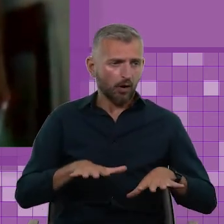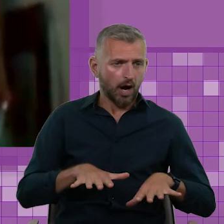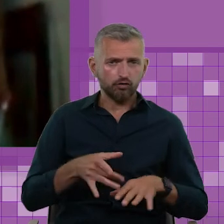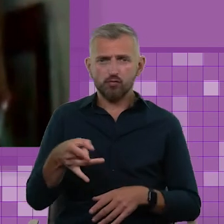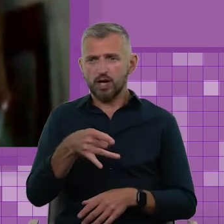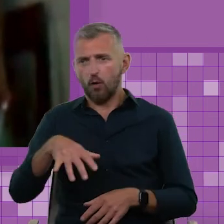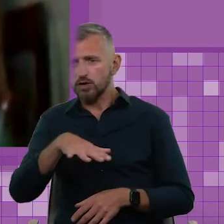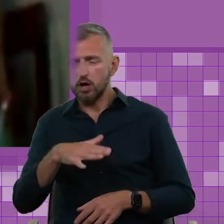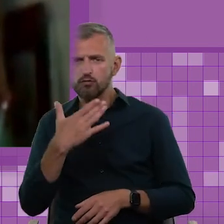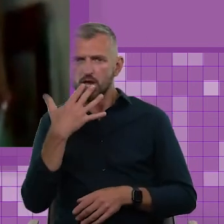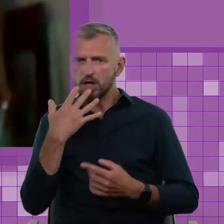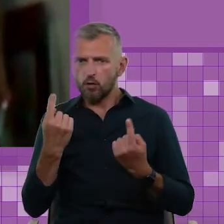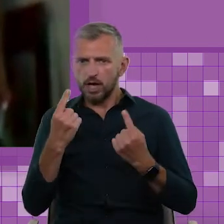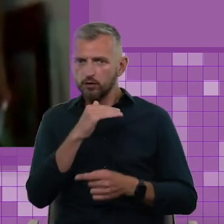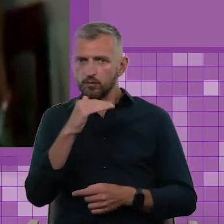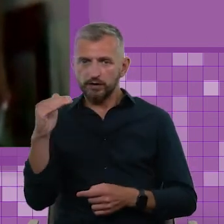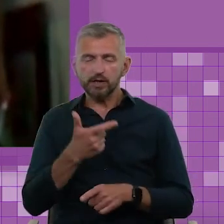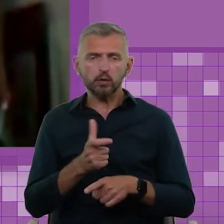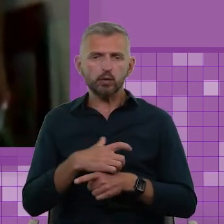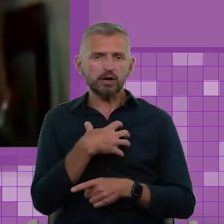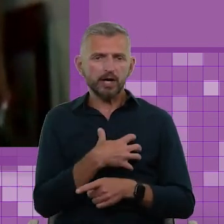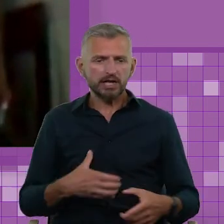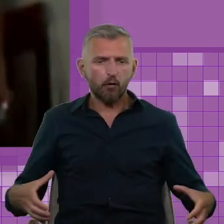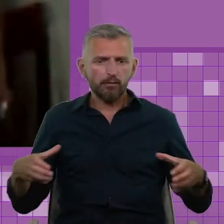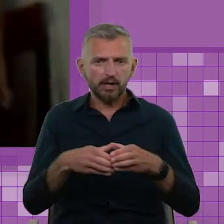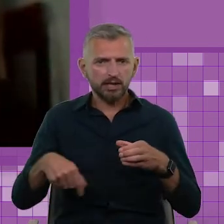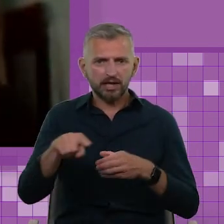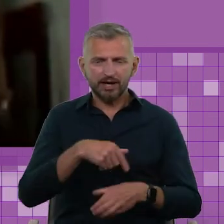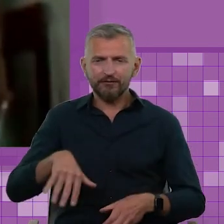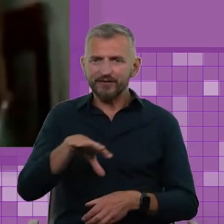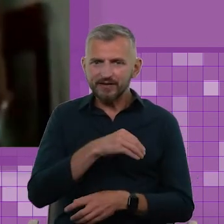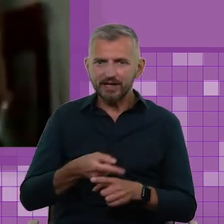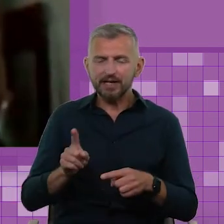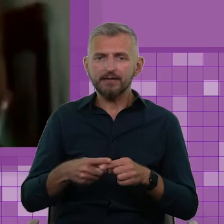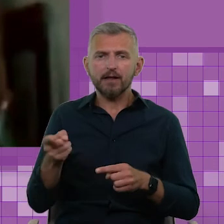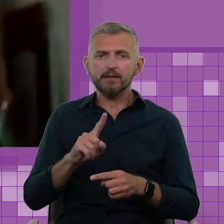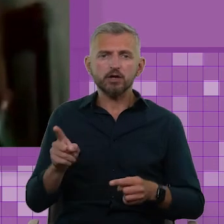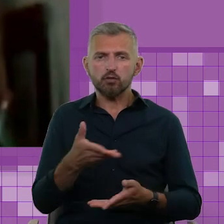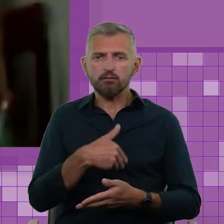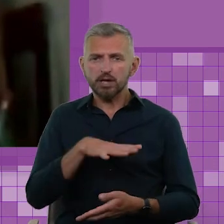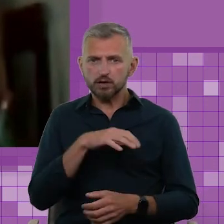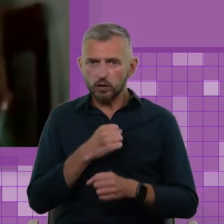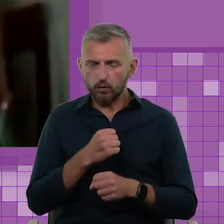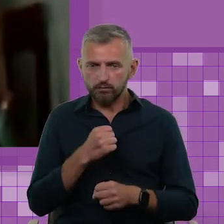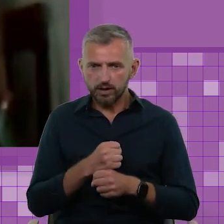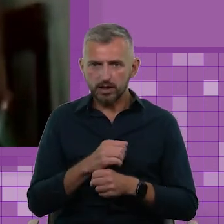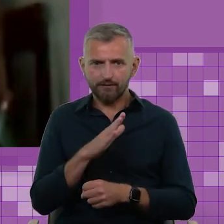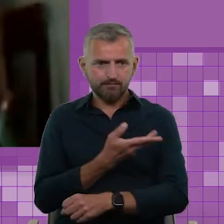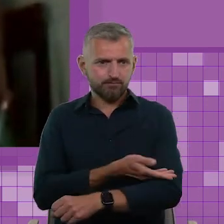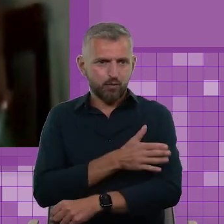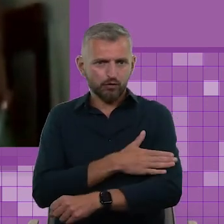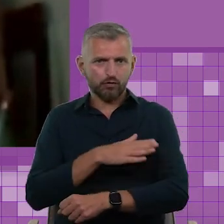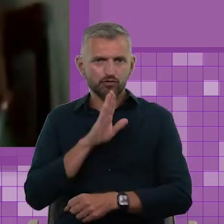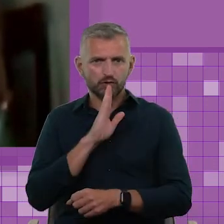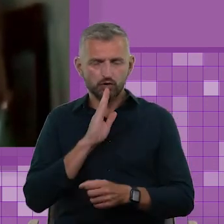регіональному, національному рівні. І дуже важливо об'єднувати їх всі. Це те, що ми зробили у польському